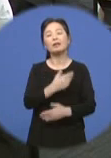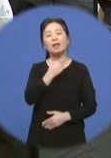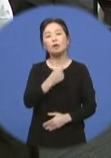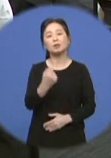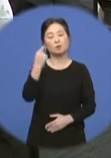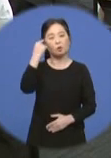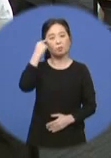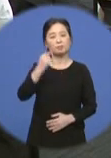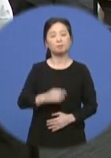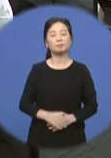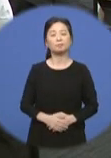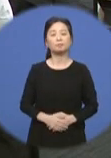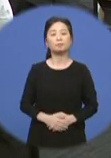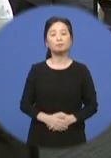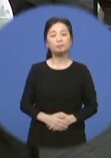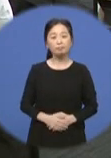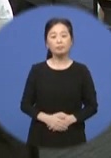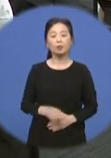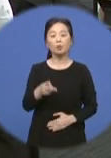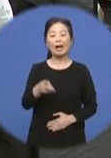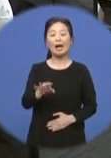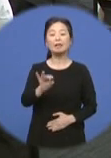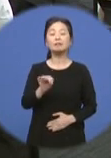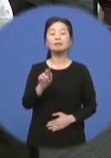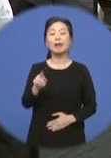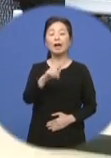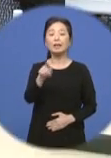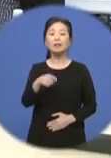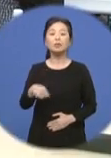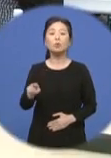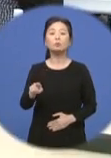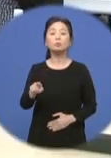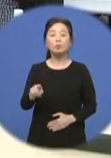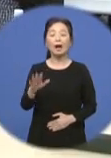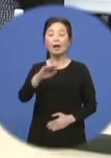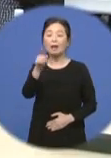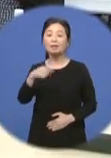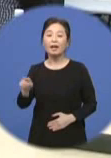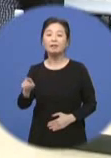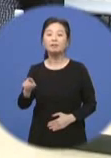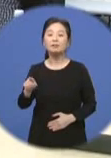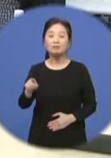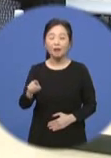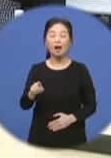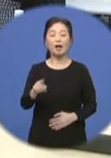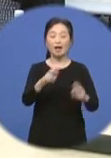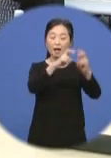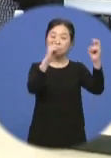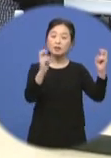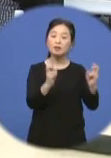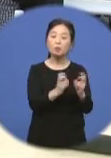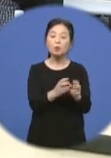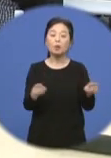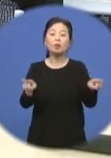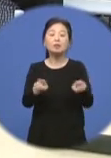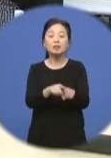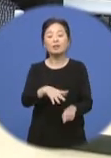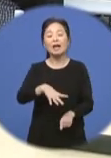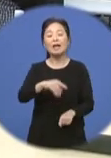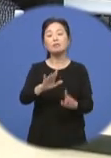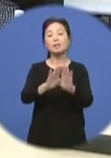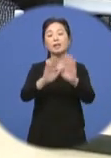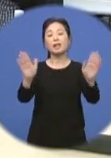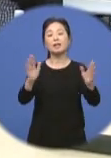今回の地方創生ハッカソンは県が大手通信会社の NTT ドコモとともに初めて開きました